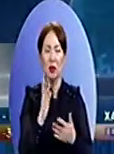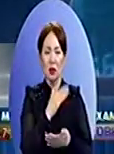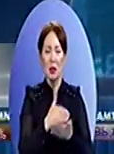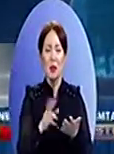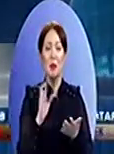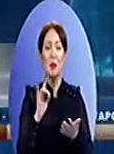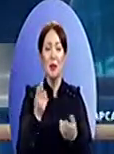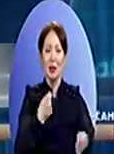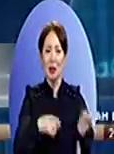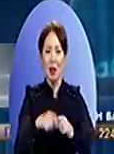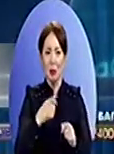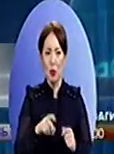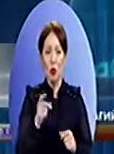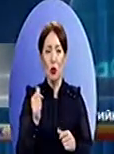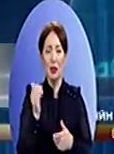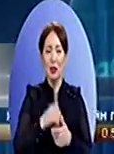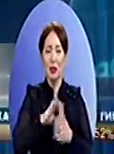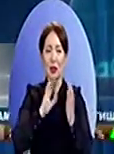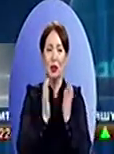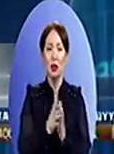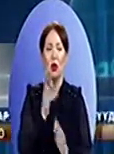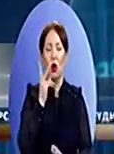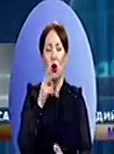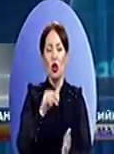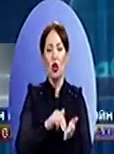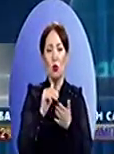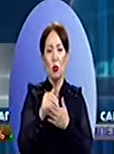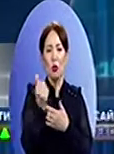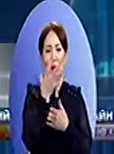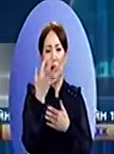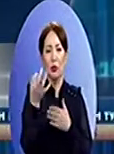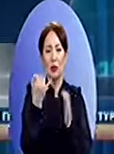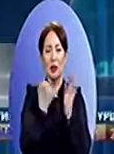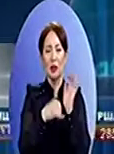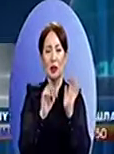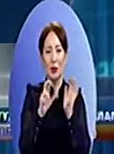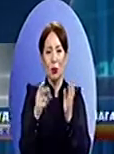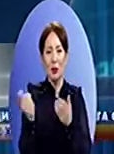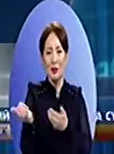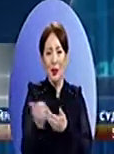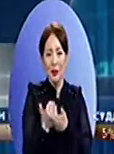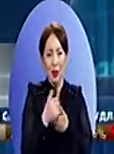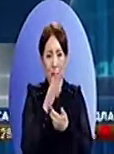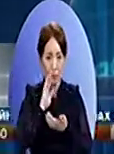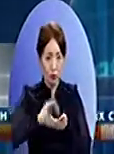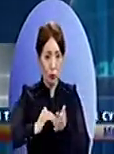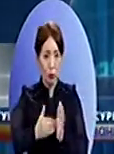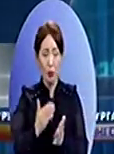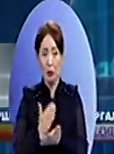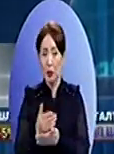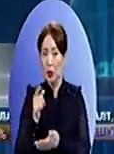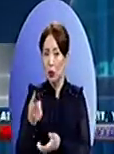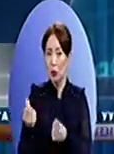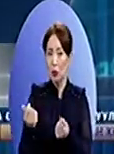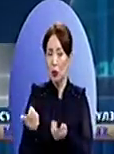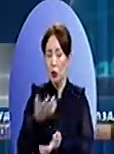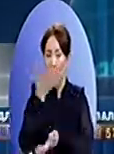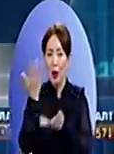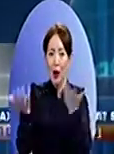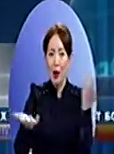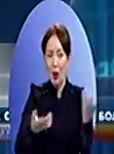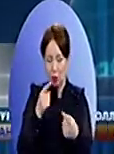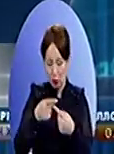биржээр арилжаалж хөрөнгийн зах зээлээс нийт 2 тэрбум 560 сая төгрөг татан төвлөрүүлэхээр төлөвлөжээ. Энэ хөрөнгийг хайгуулын